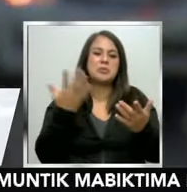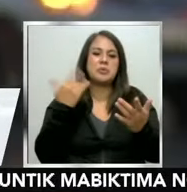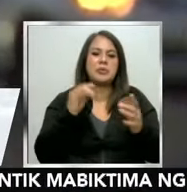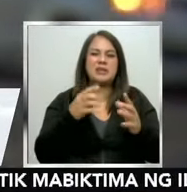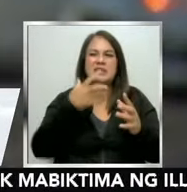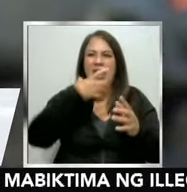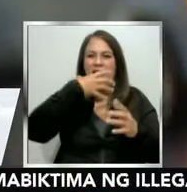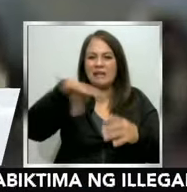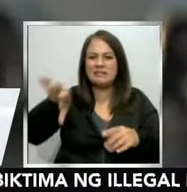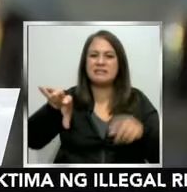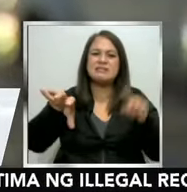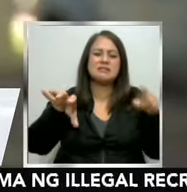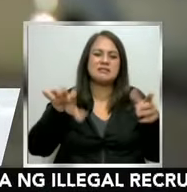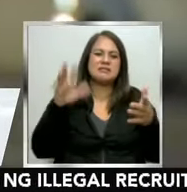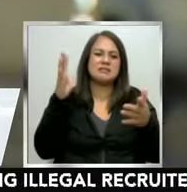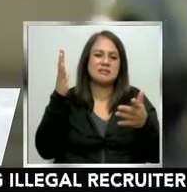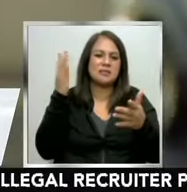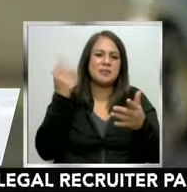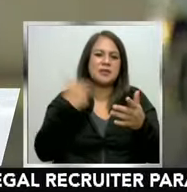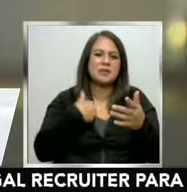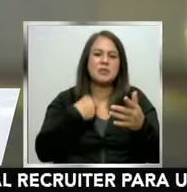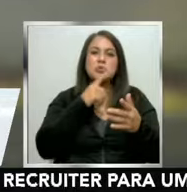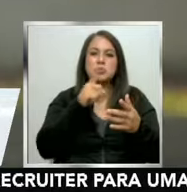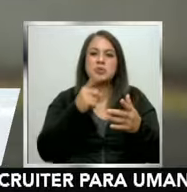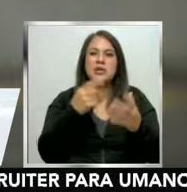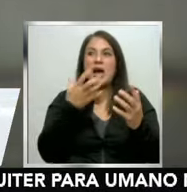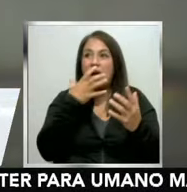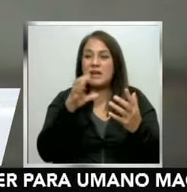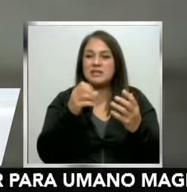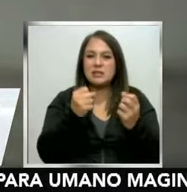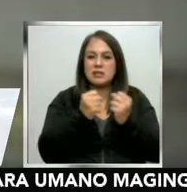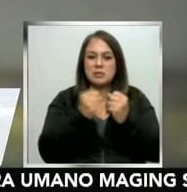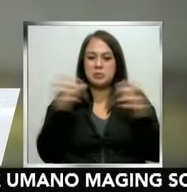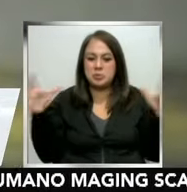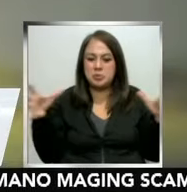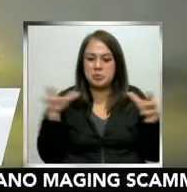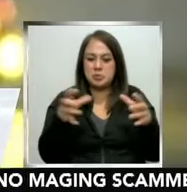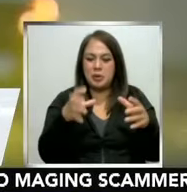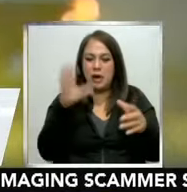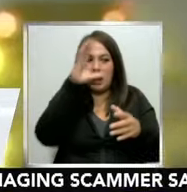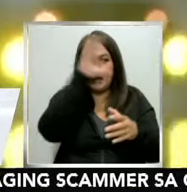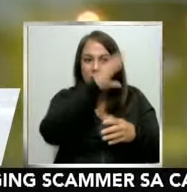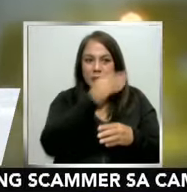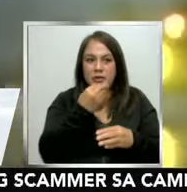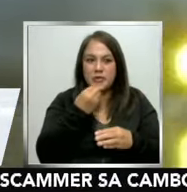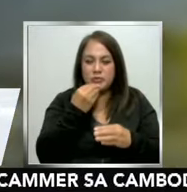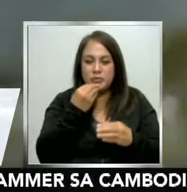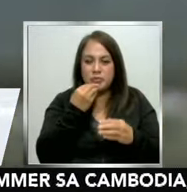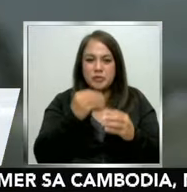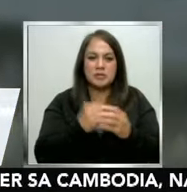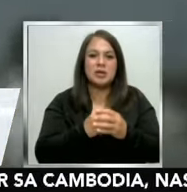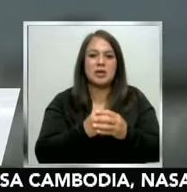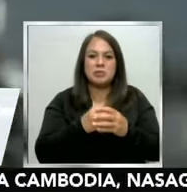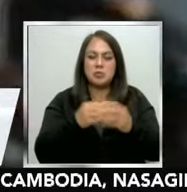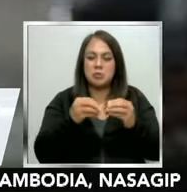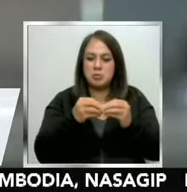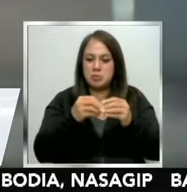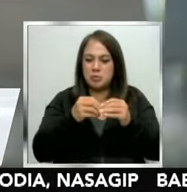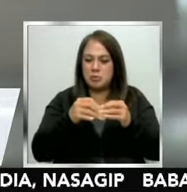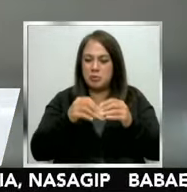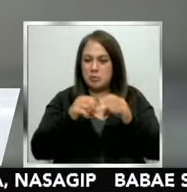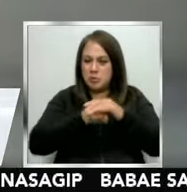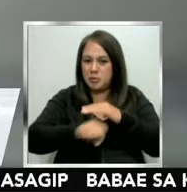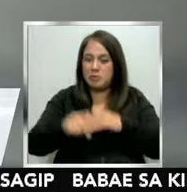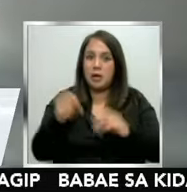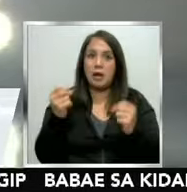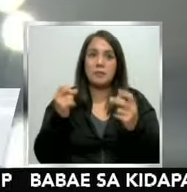ang ideal para sila'y mag-congregate, manghuli na makakain at magparami. At dahil ito rin ang panahong maraming tao sa beach, mas mataas